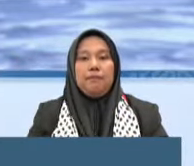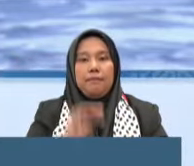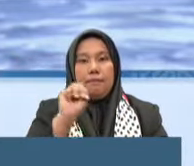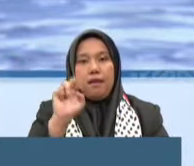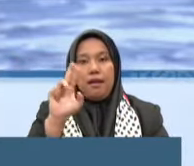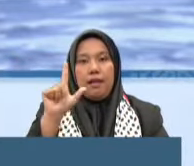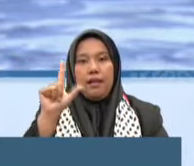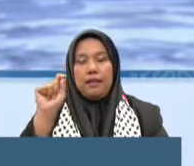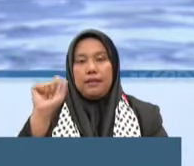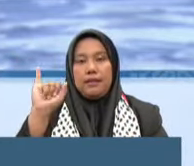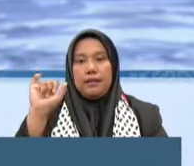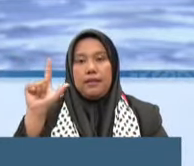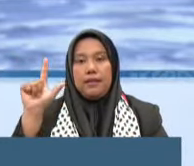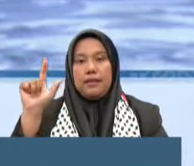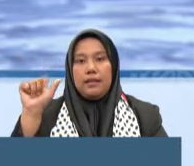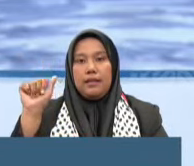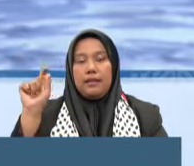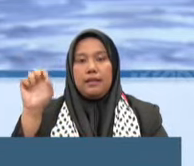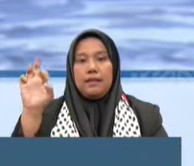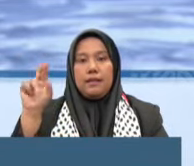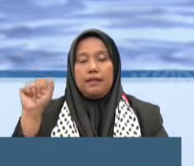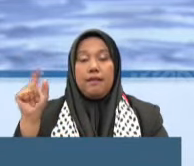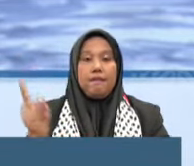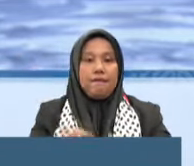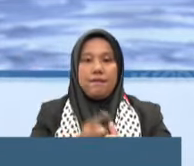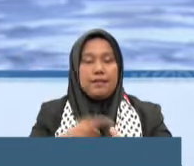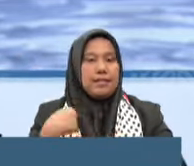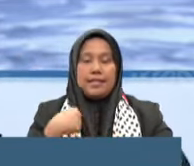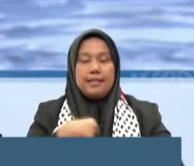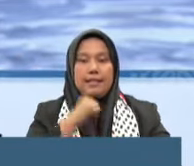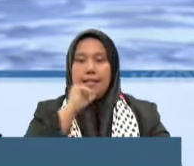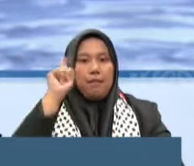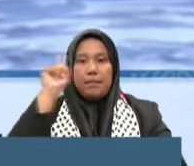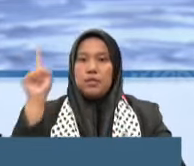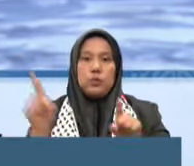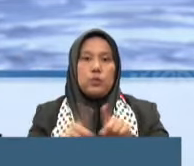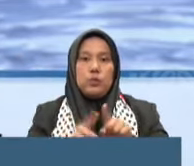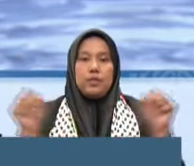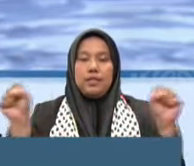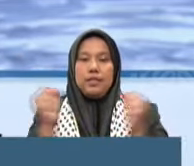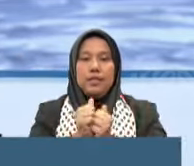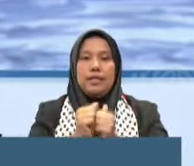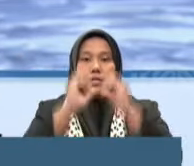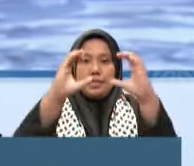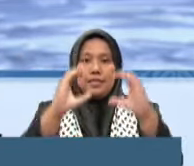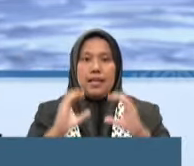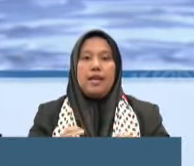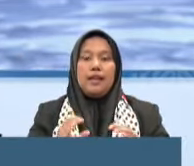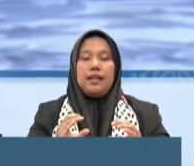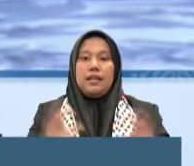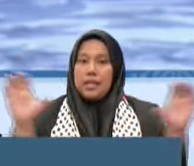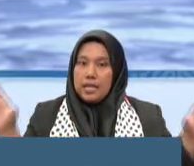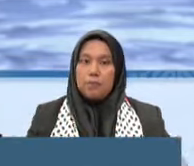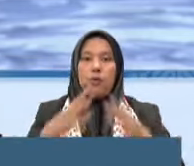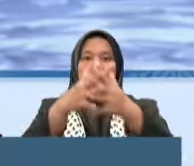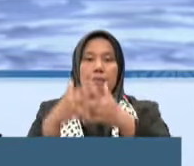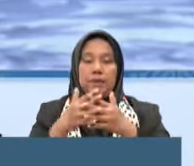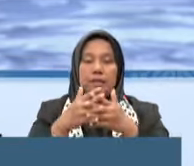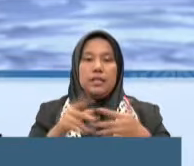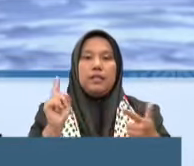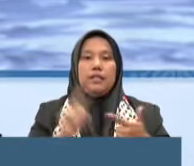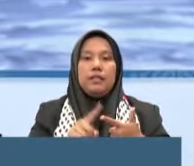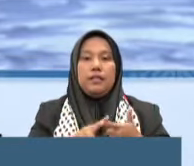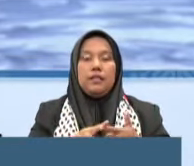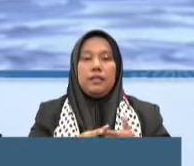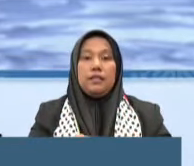Jadi tentunya kita pertama tidak bersetuju dengan cara dan dibuat oleh Amerika Syarikat. Keduanya,